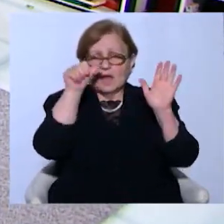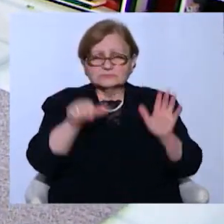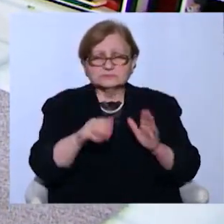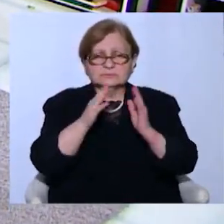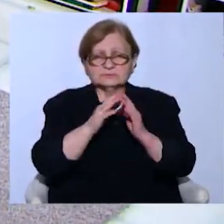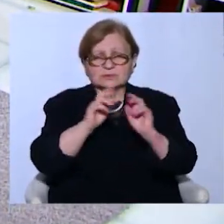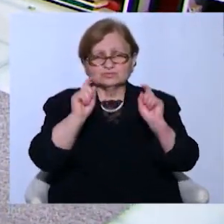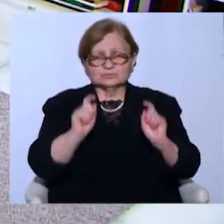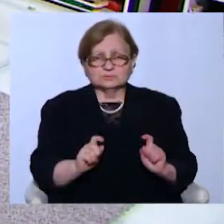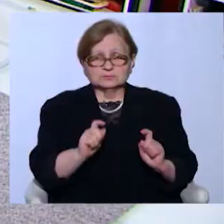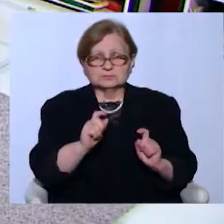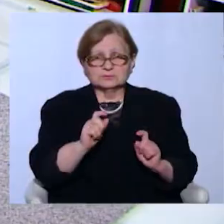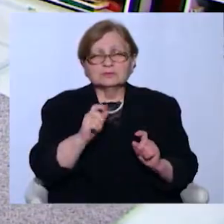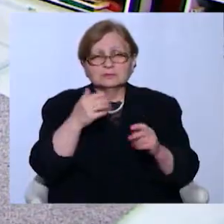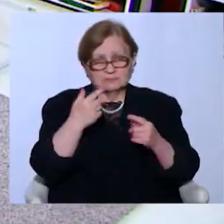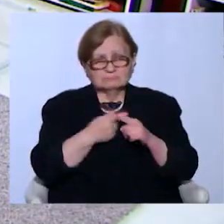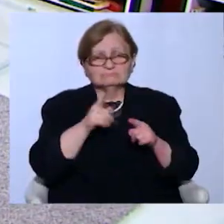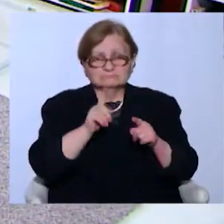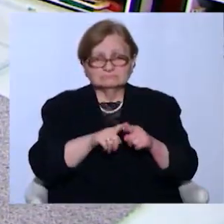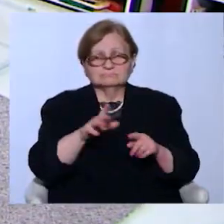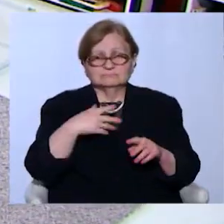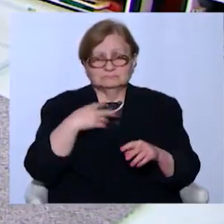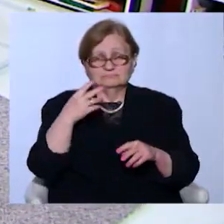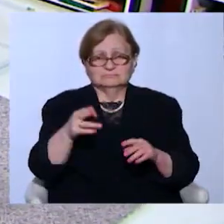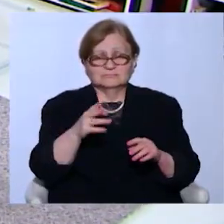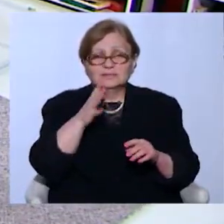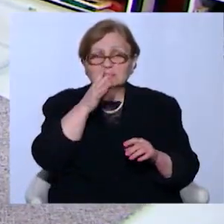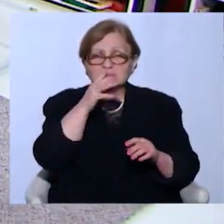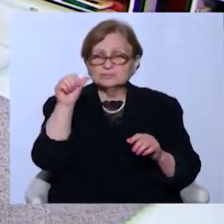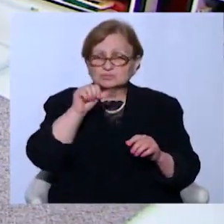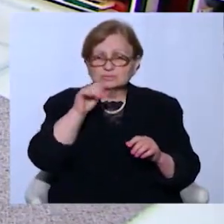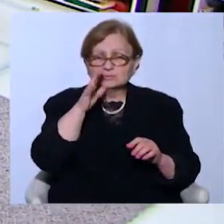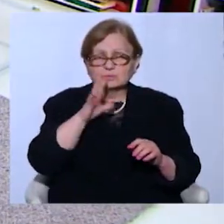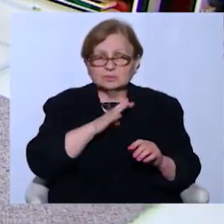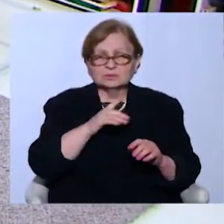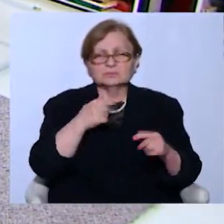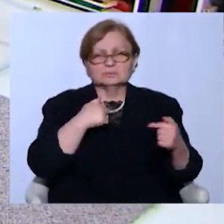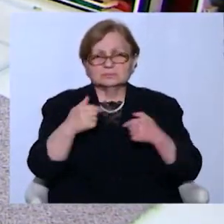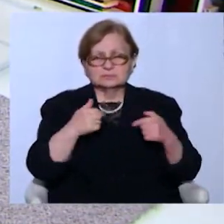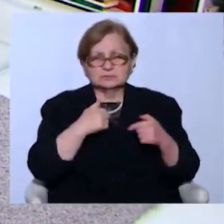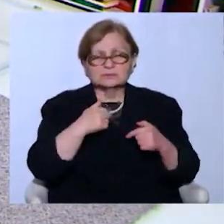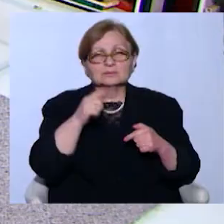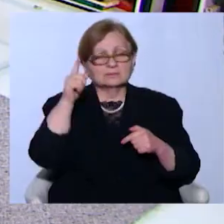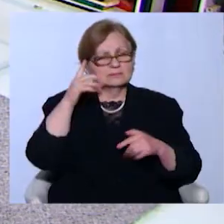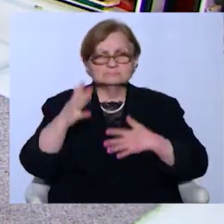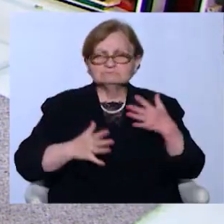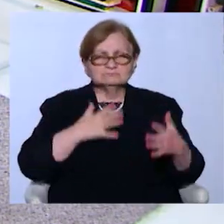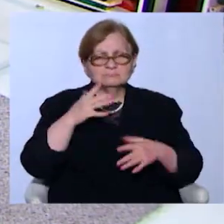თავის სახლში. პრინციპში თითქმის 2 სემესტრი და აი მიუხედავად იმისა, რომ იყო ჟამიანობა და რთული პერიოდი, ოპტიმიზმი არ